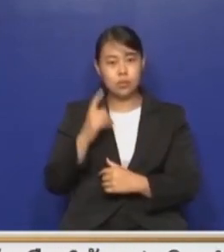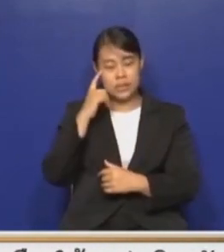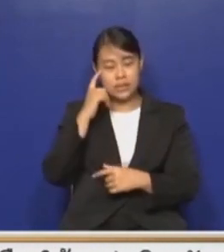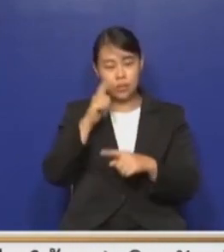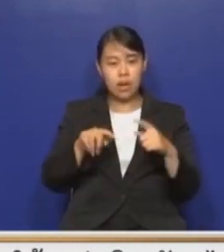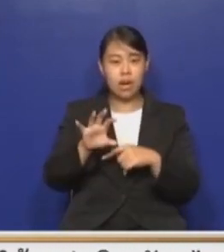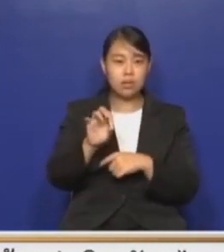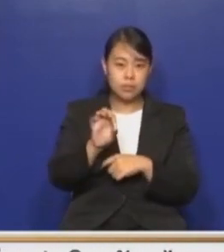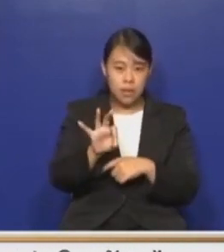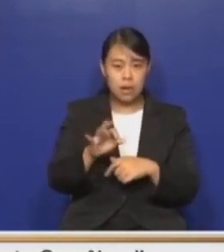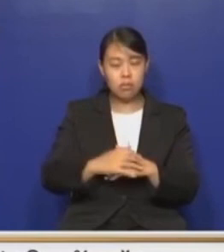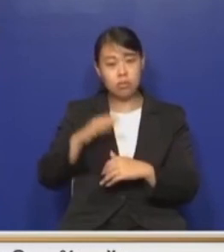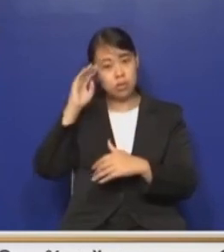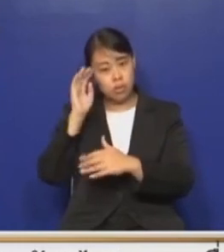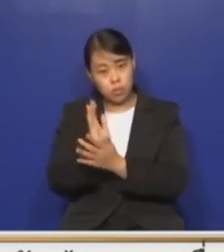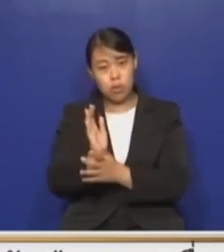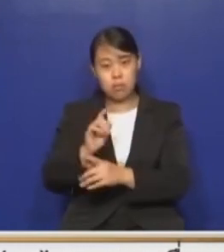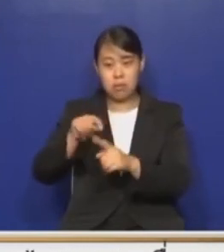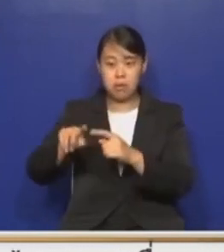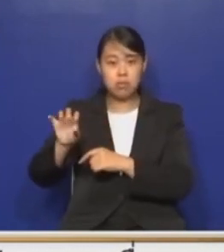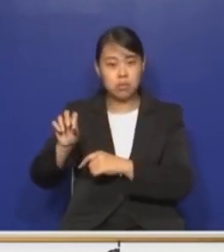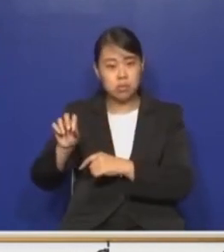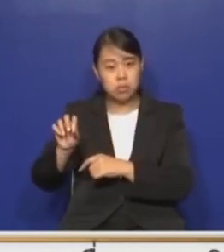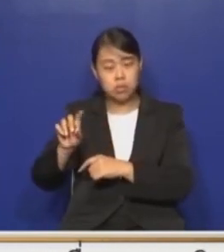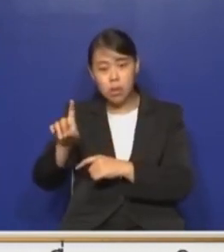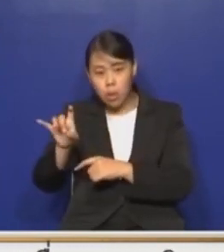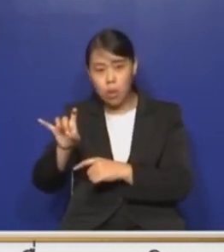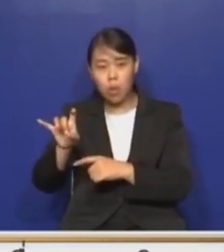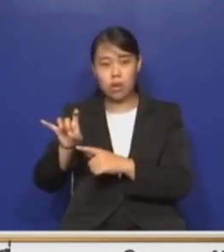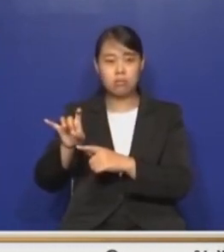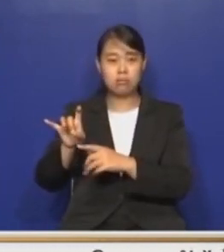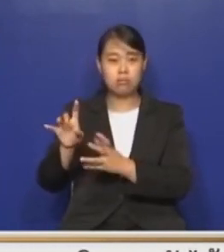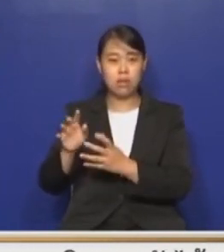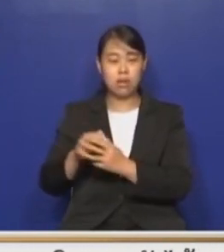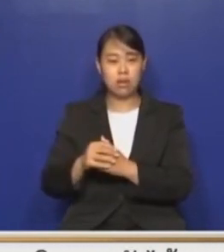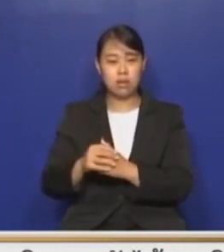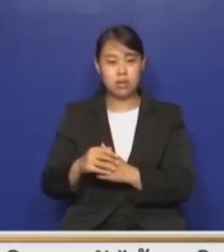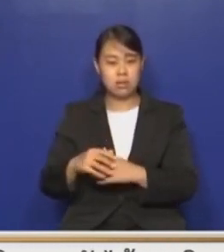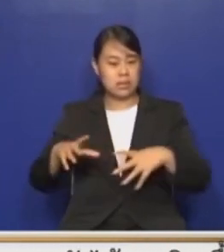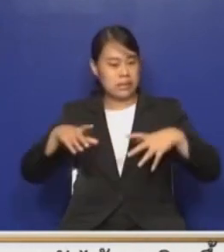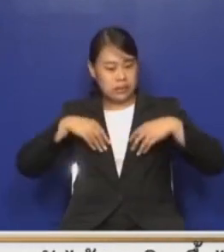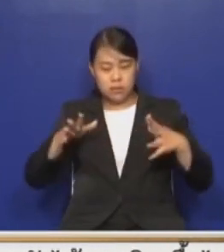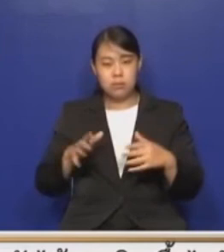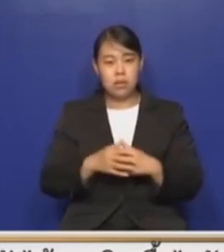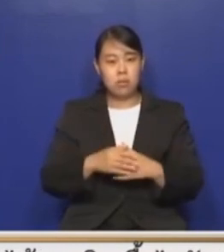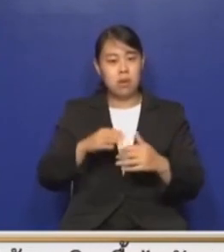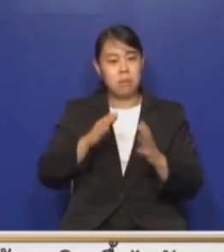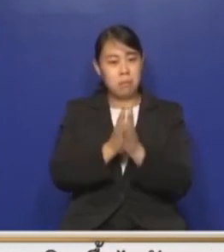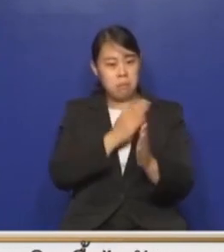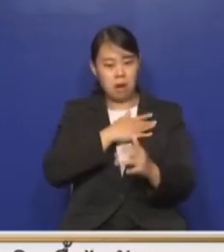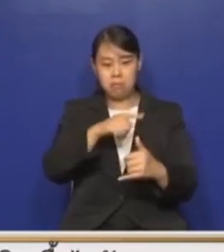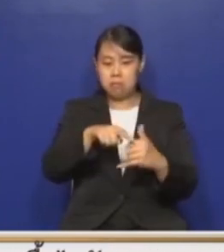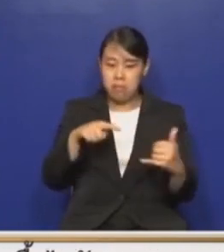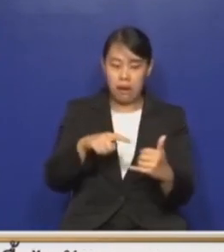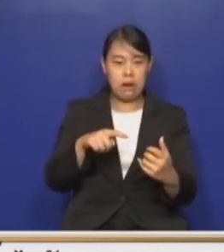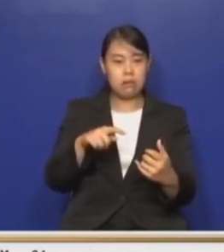วจเกืบ 100%ไม่ยนยอมหครับไม่ต้องการหรครัให้ใครมาทำรายผสมผมยินยน